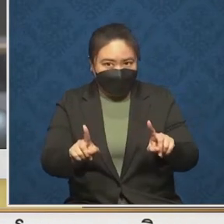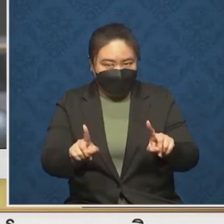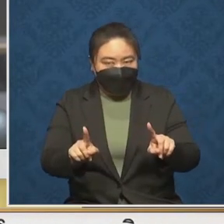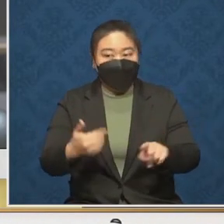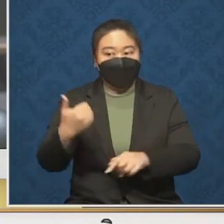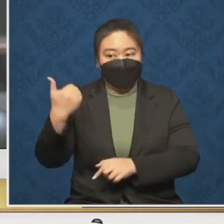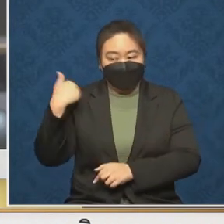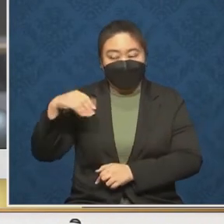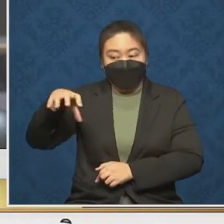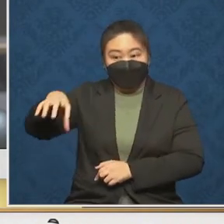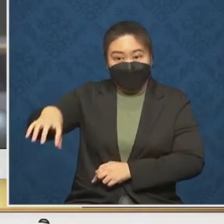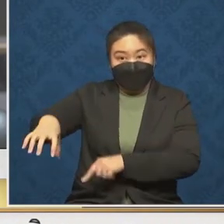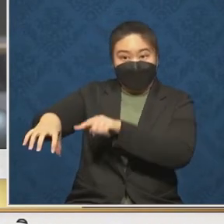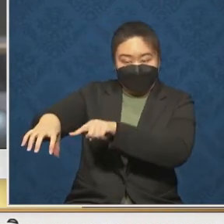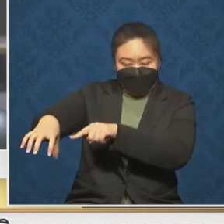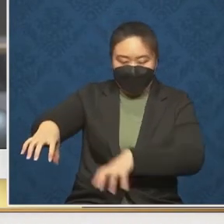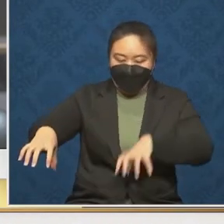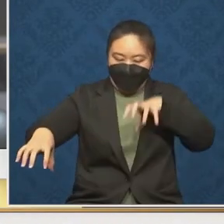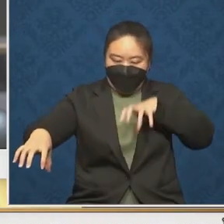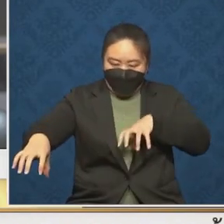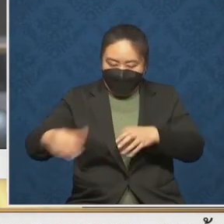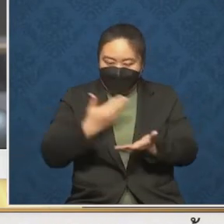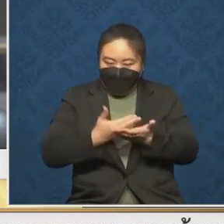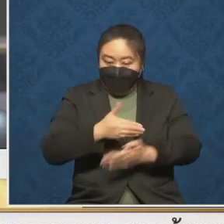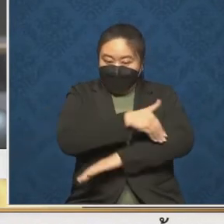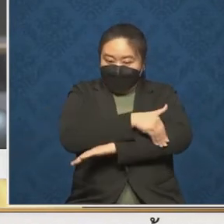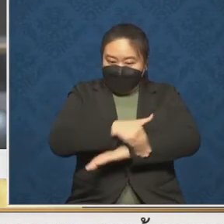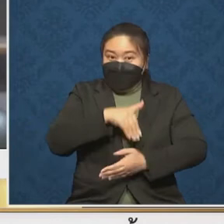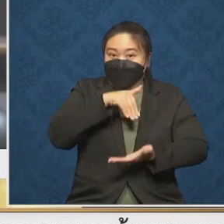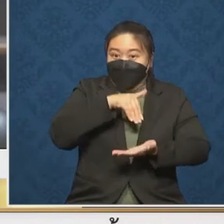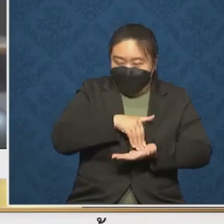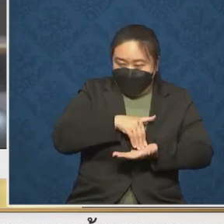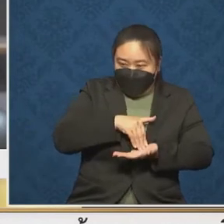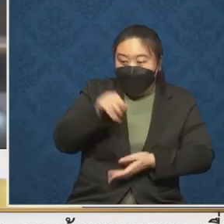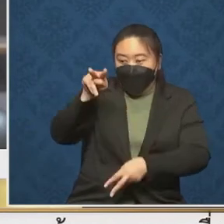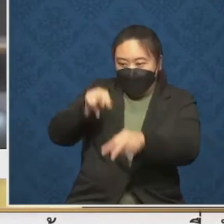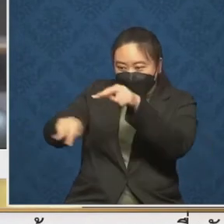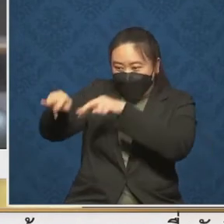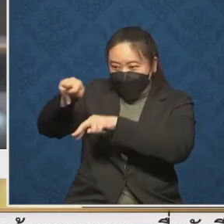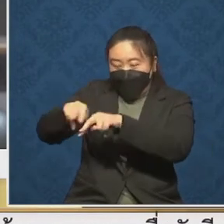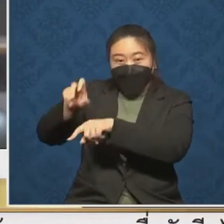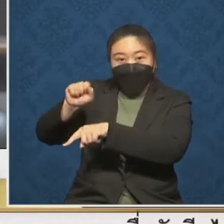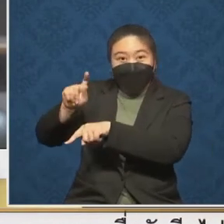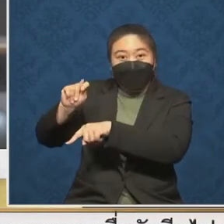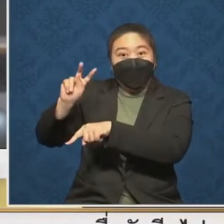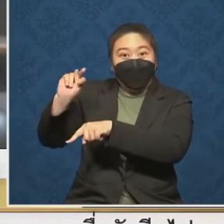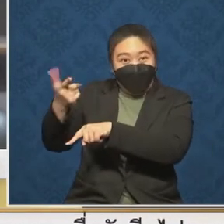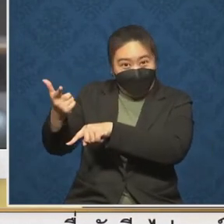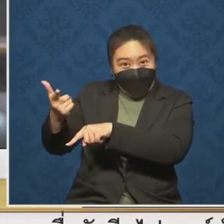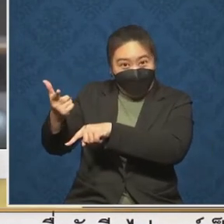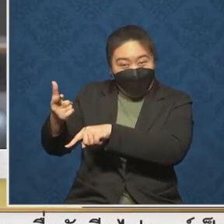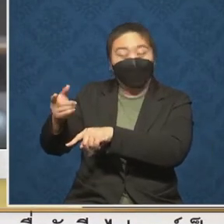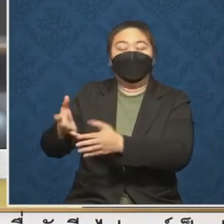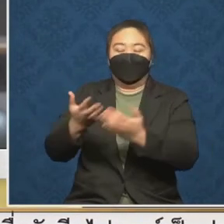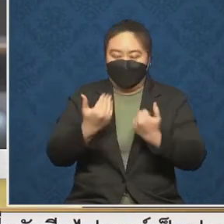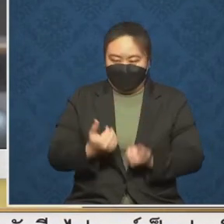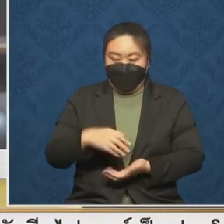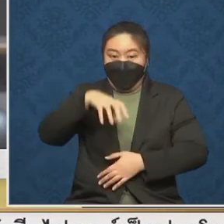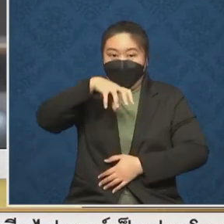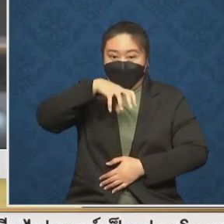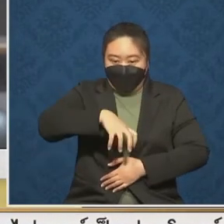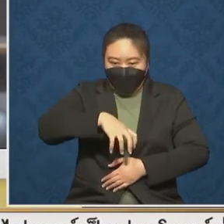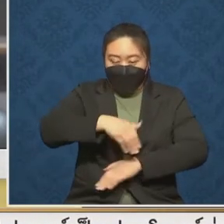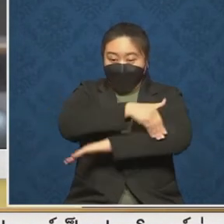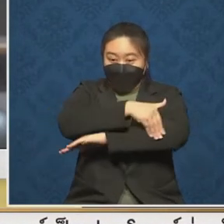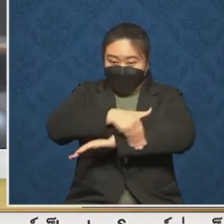ญชีกลางได้ตรวจสอบสตง.ซึ่งผลการตรวจสอบของกรมบัญชีกลางโดยเฉพาะใน